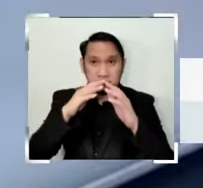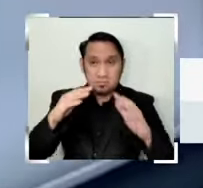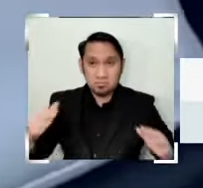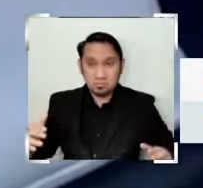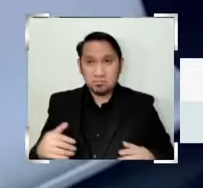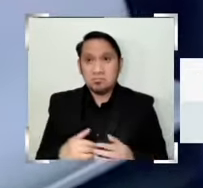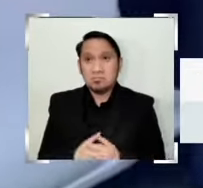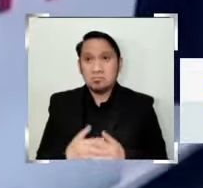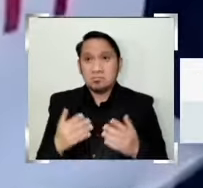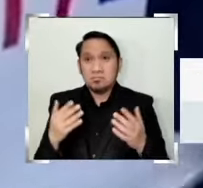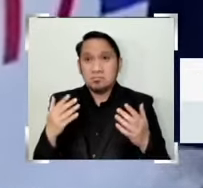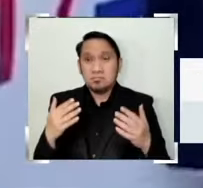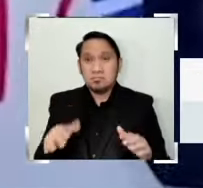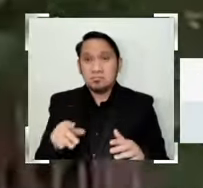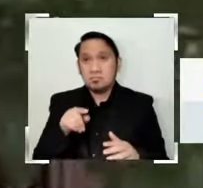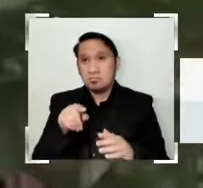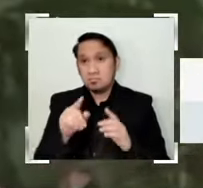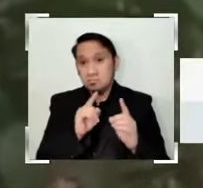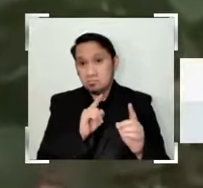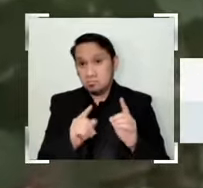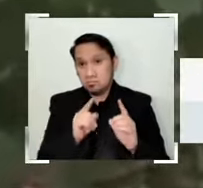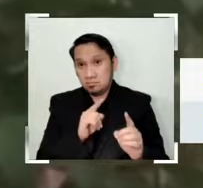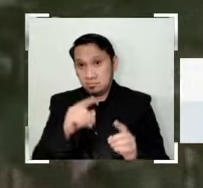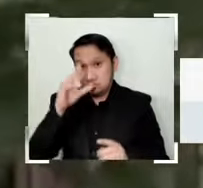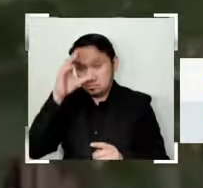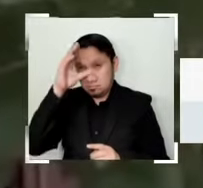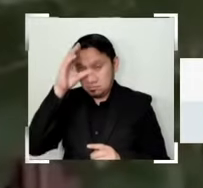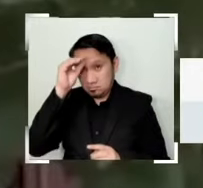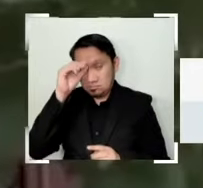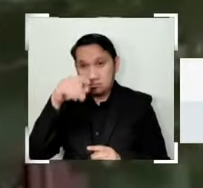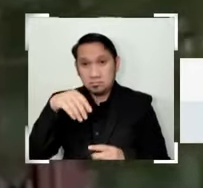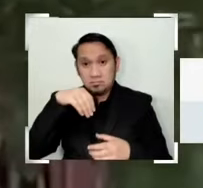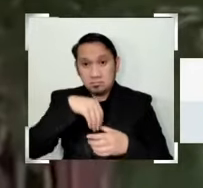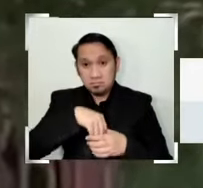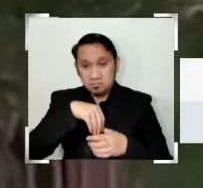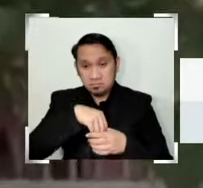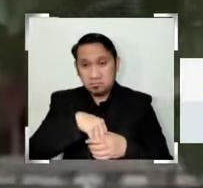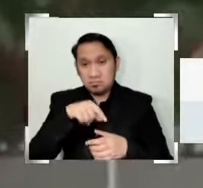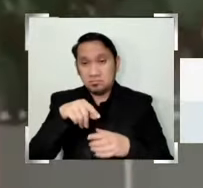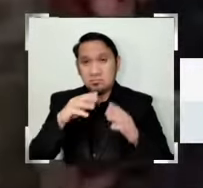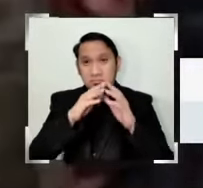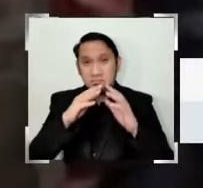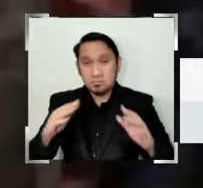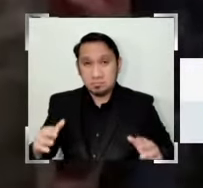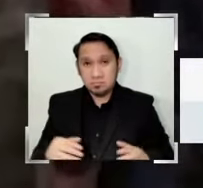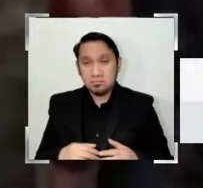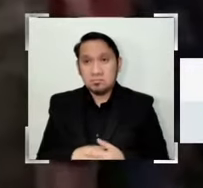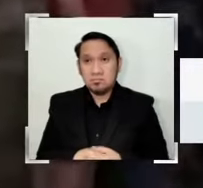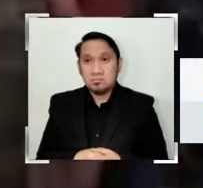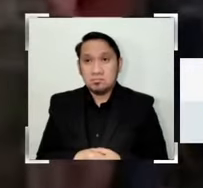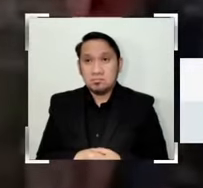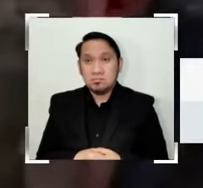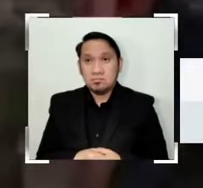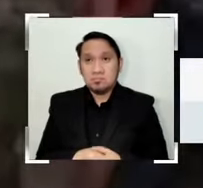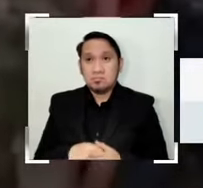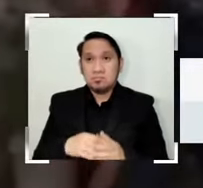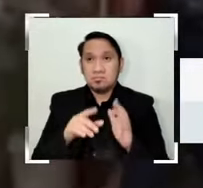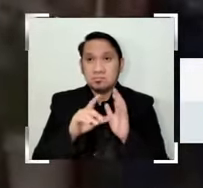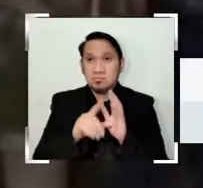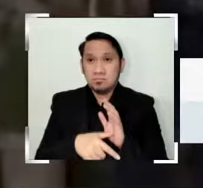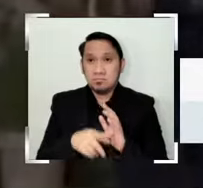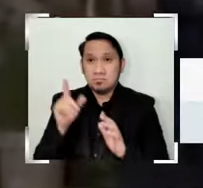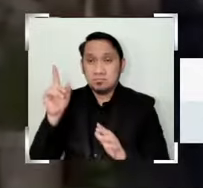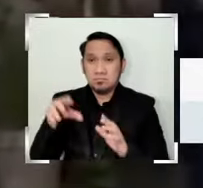Pagkatapos, kinausap nila ang suspect na nagkulong daw sa loob. Lalabas, lalabas. Maya-maya pa, lumabas din ang